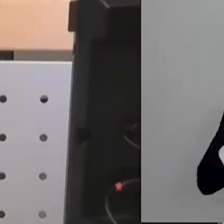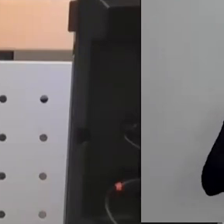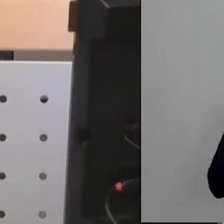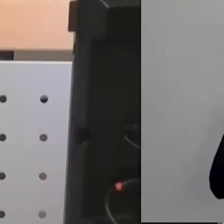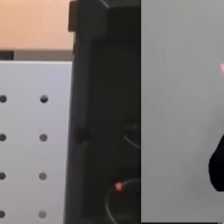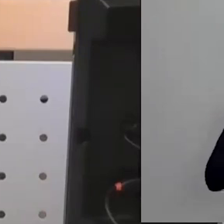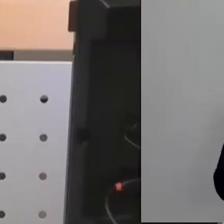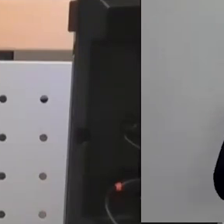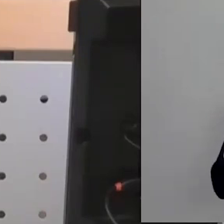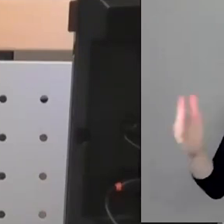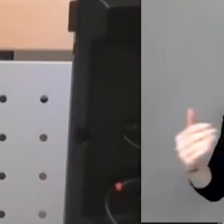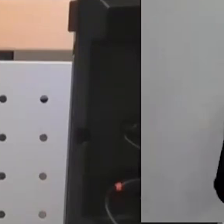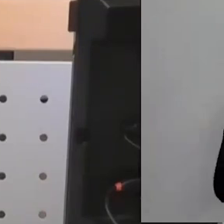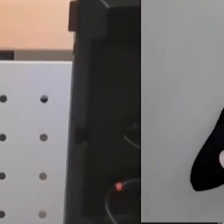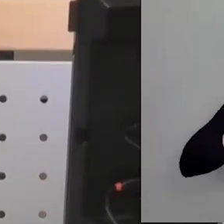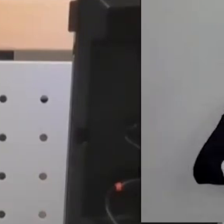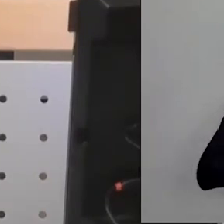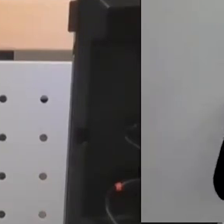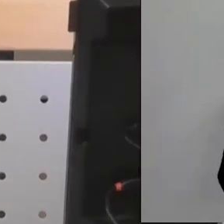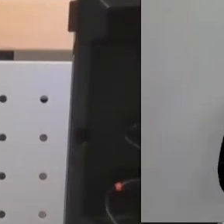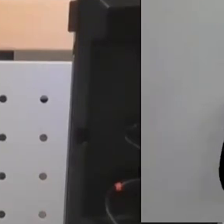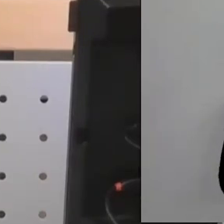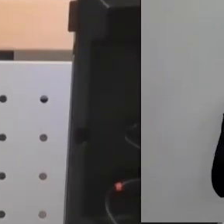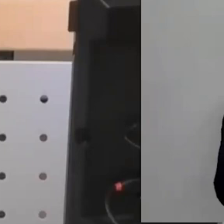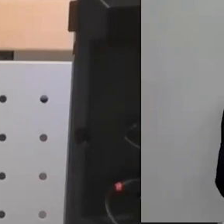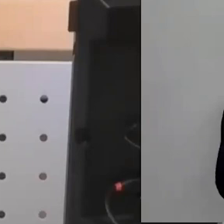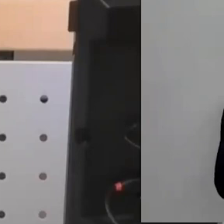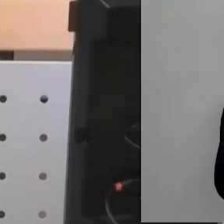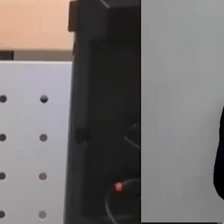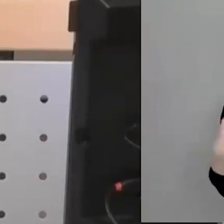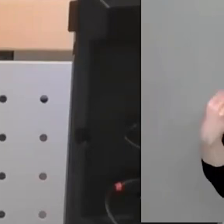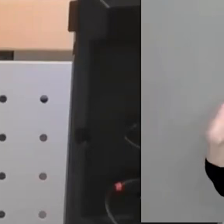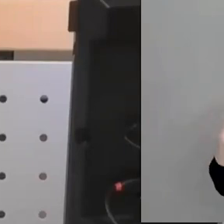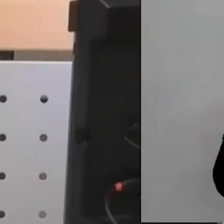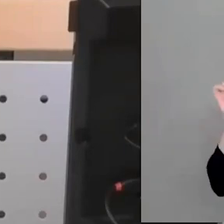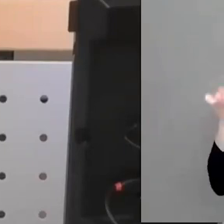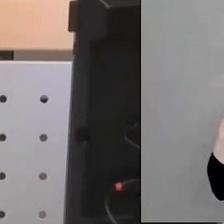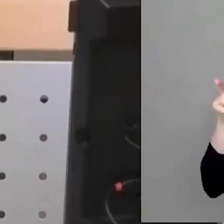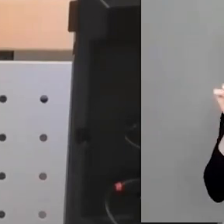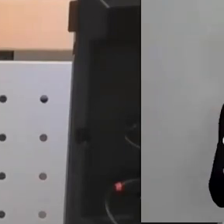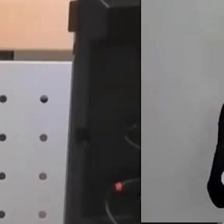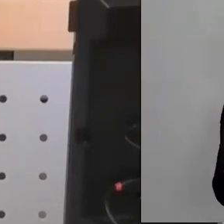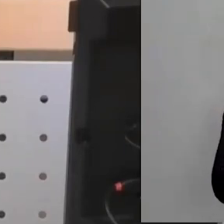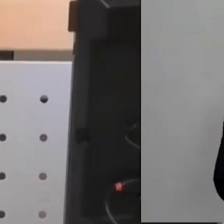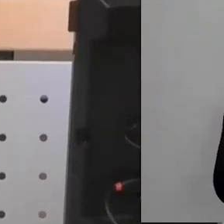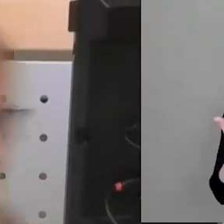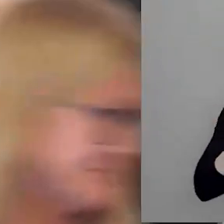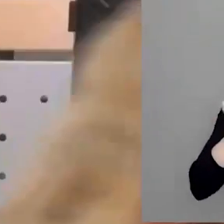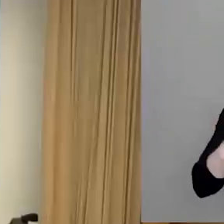lese unglaublich gern vor und Bücher sind meine Leidenschaft und dafür werde ich dann bald Zeit haben.